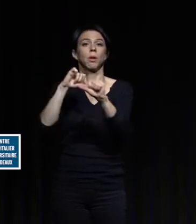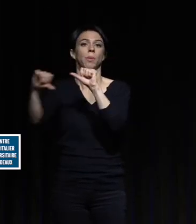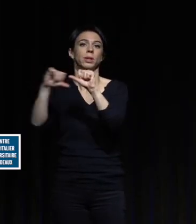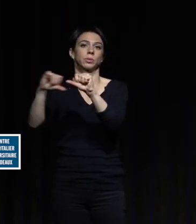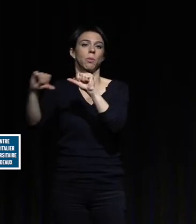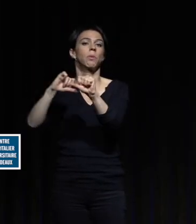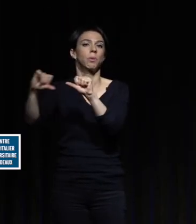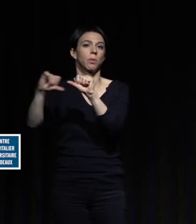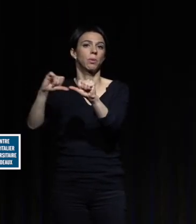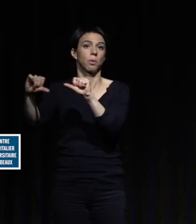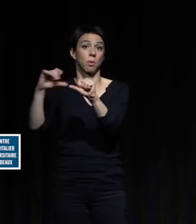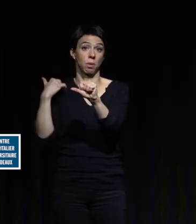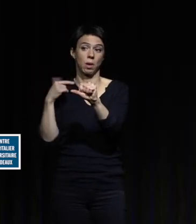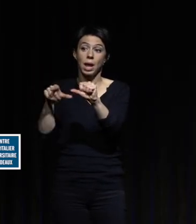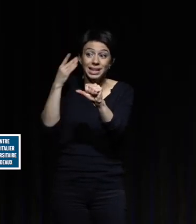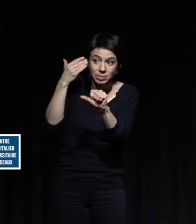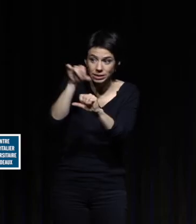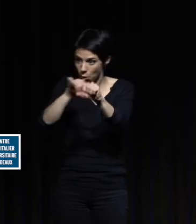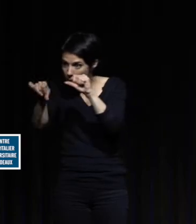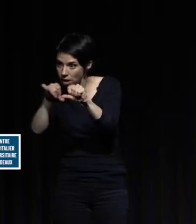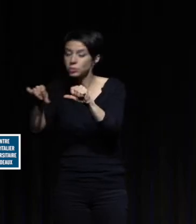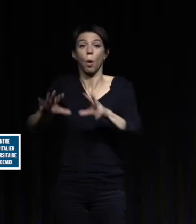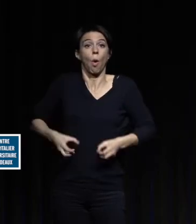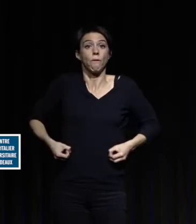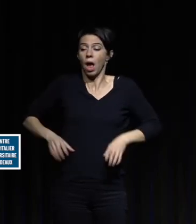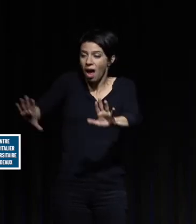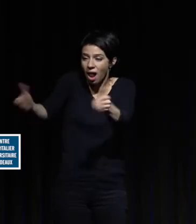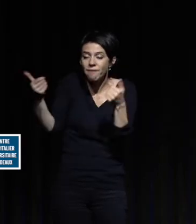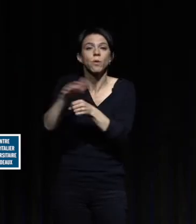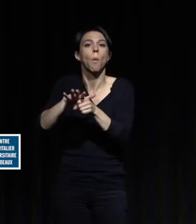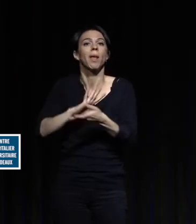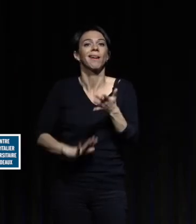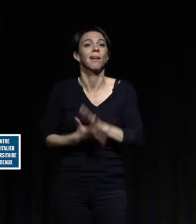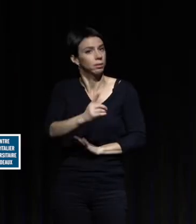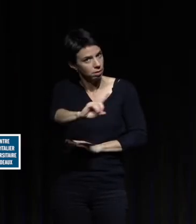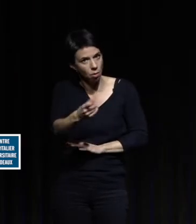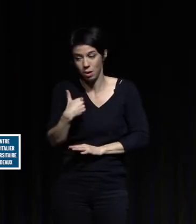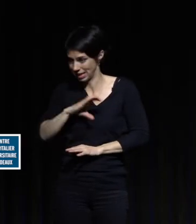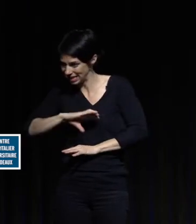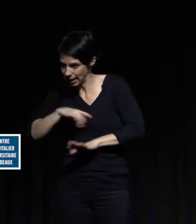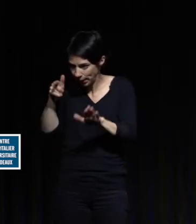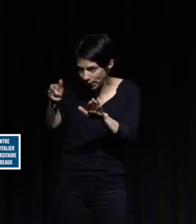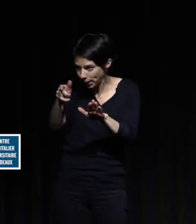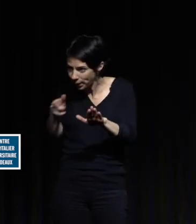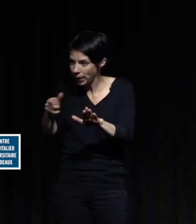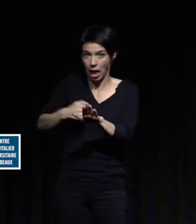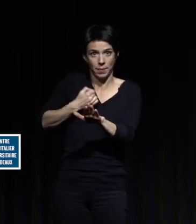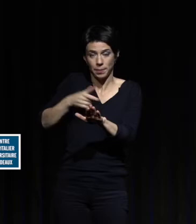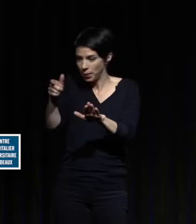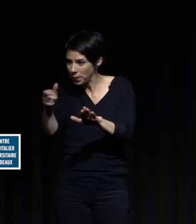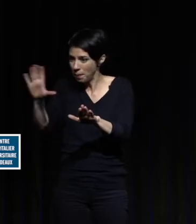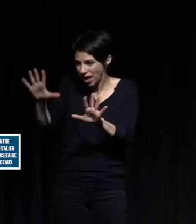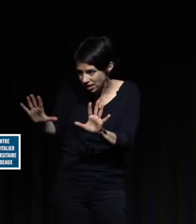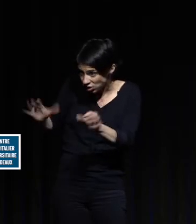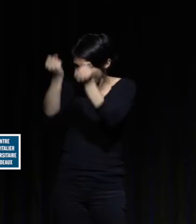d'économiser le plus possible les ovaires, pas forcément de tout enlever, mais de détruire tout en n'enlevant pas trop de parenchyme